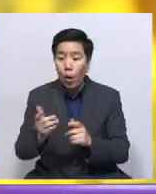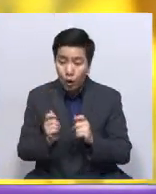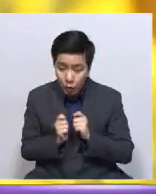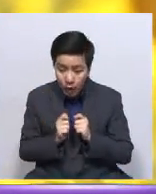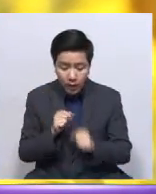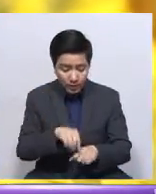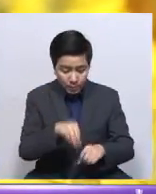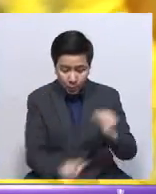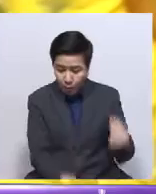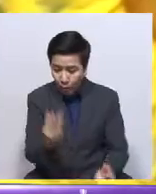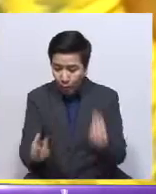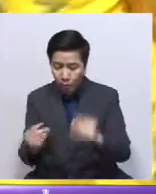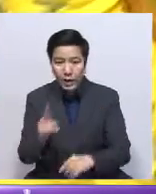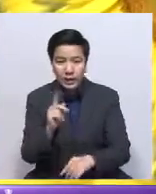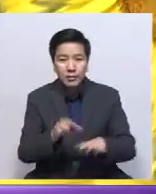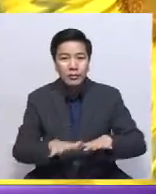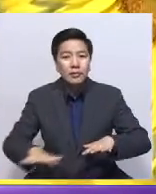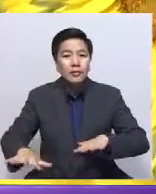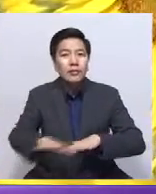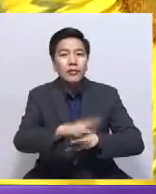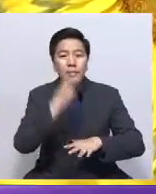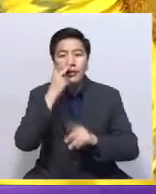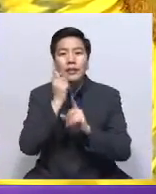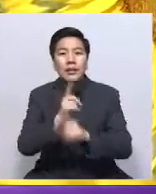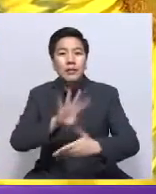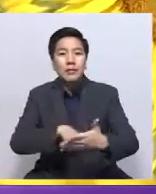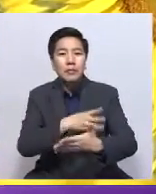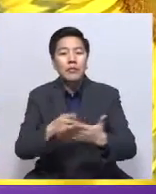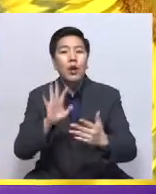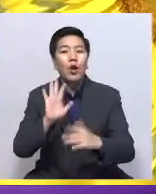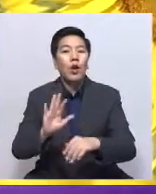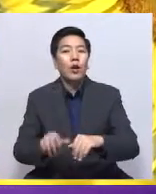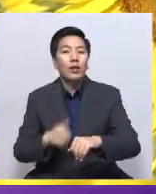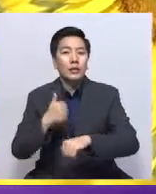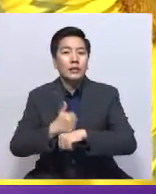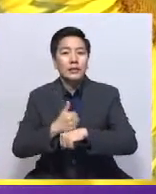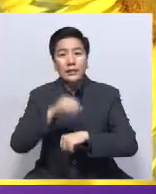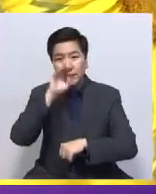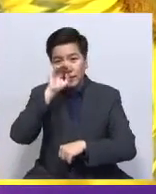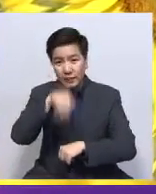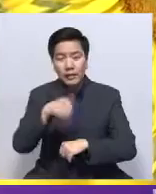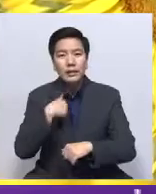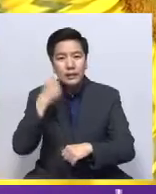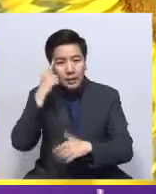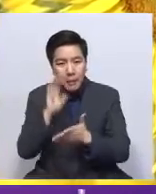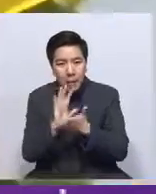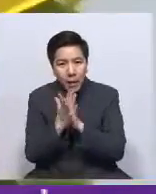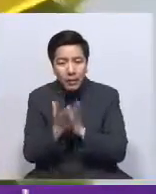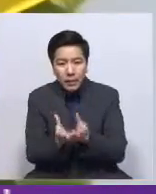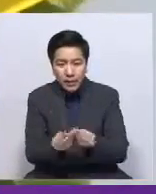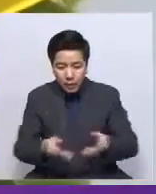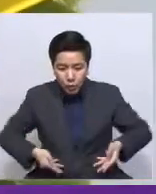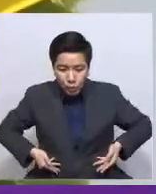ขออนุญาตเจ้าของพื้นที่เพื่อปรับปรุงทัศนียภาพตามนโยบายของผู้ว่าราชการกรุงเทพมหานครที่ต้องการปรับทัศนียภา